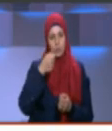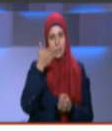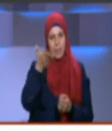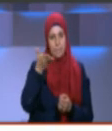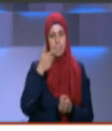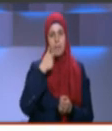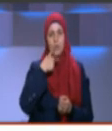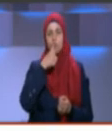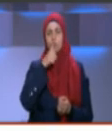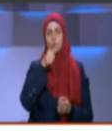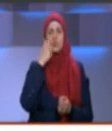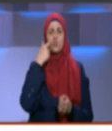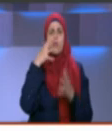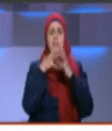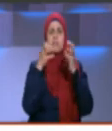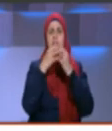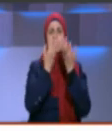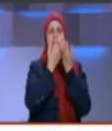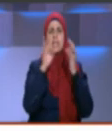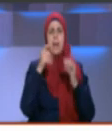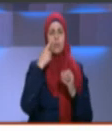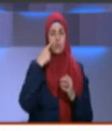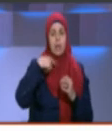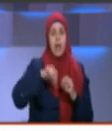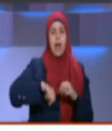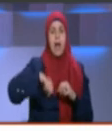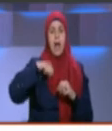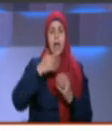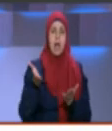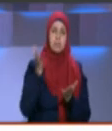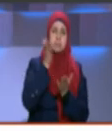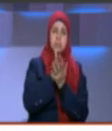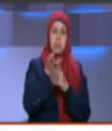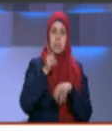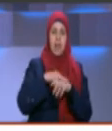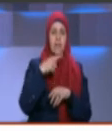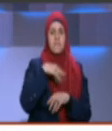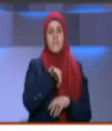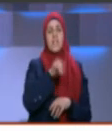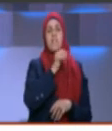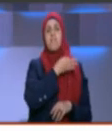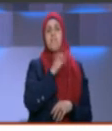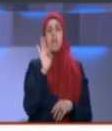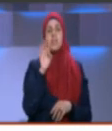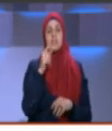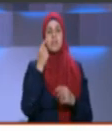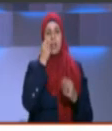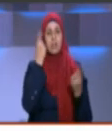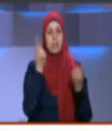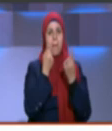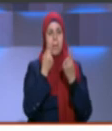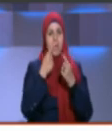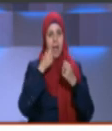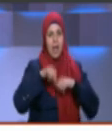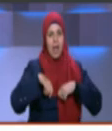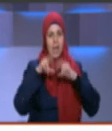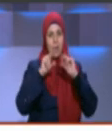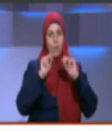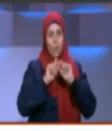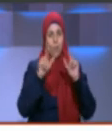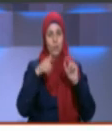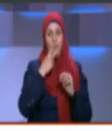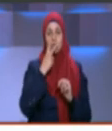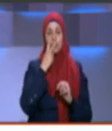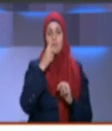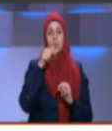هذه التغطية، ويبدو يعني أن الحياة عادت لطباعتها مرة أخرى في الداخل الفرنسي، ونحن بصدد